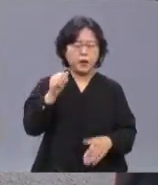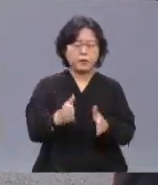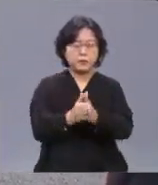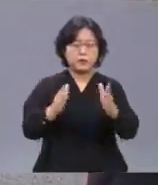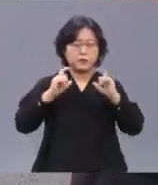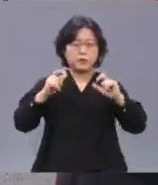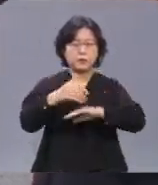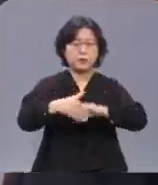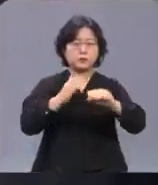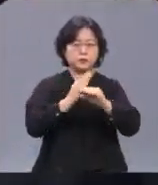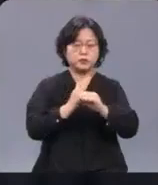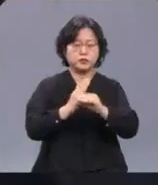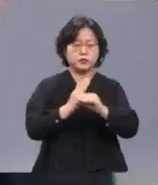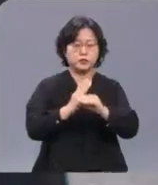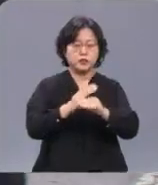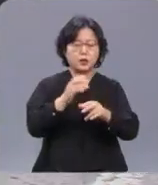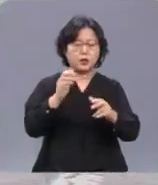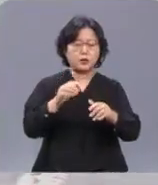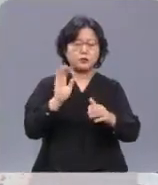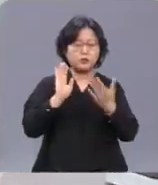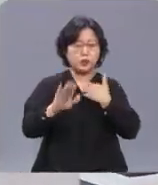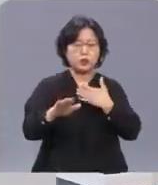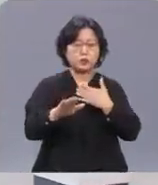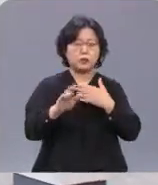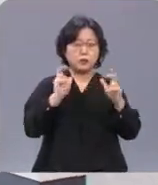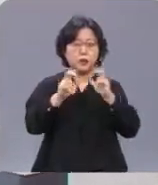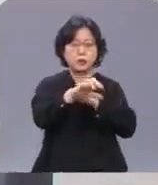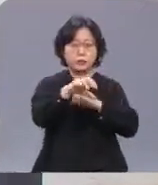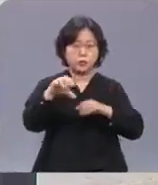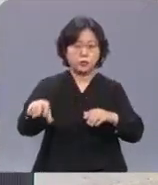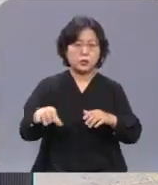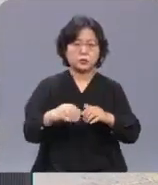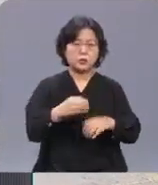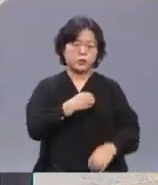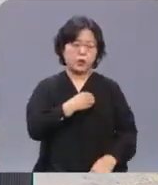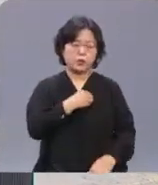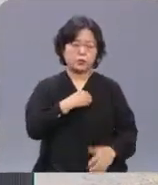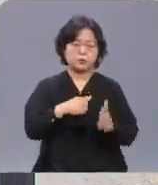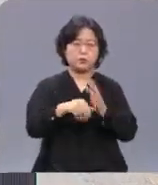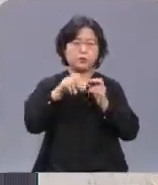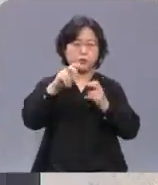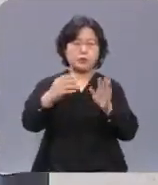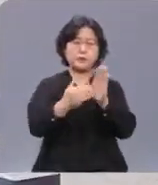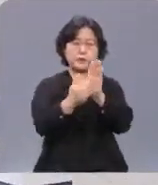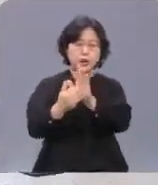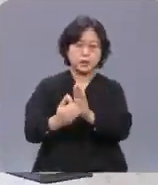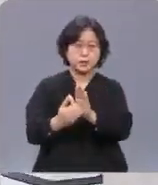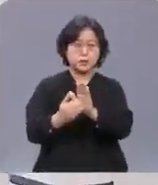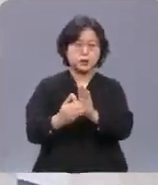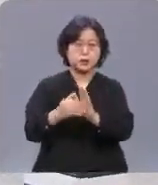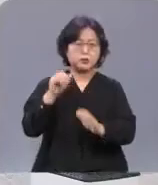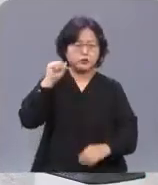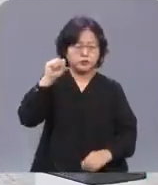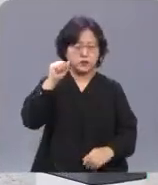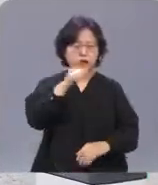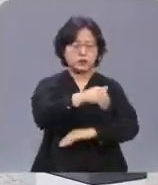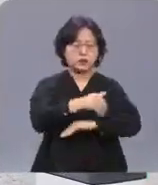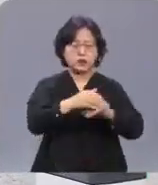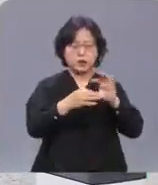계획입니다. 이후에는 주요 사업장으로 흩어져 화물연대 조합원들의 물류 운송을 막는 거점 투쟁을 이어갈